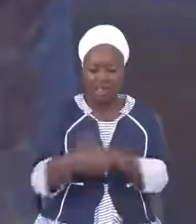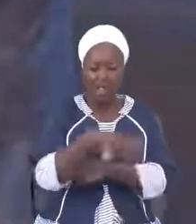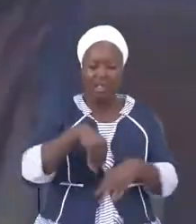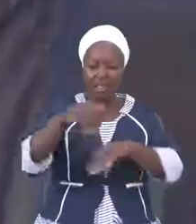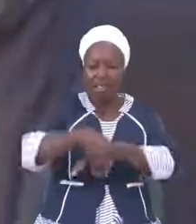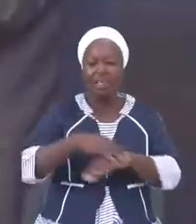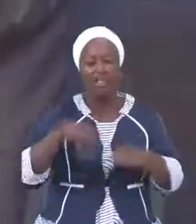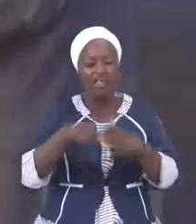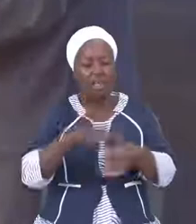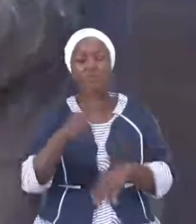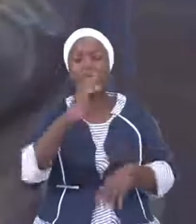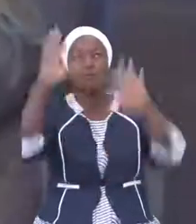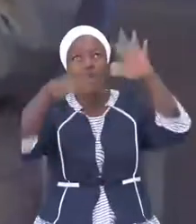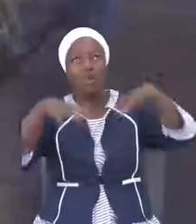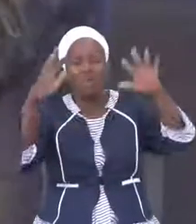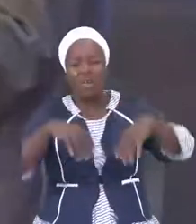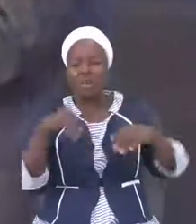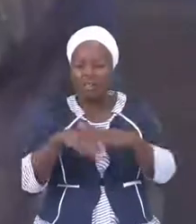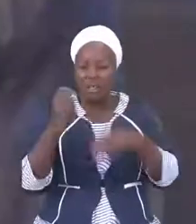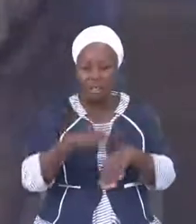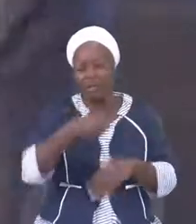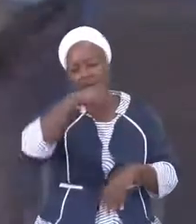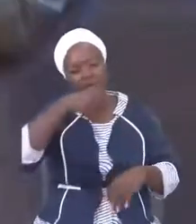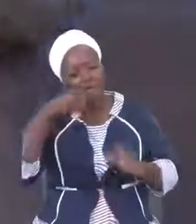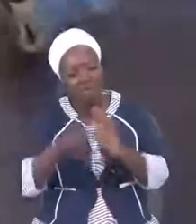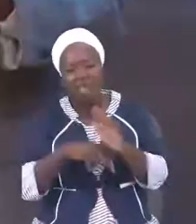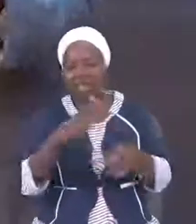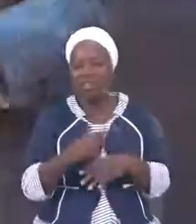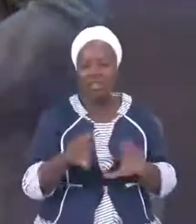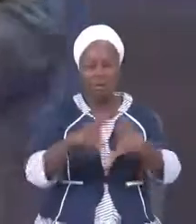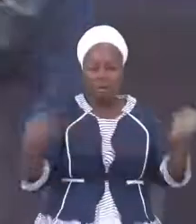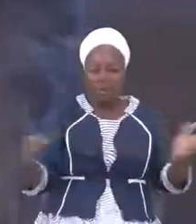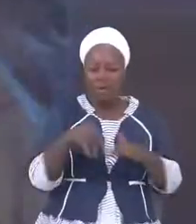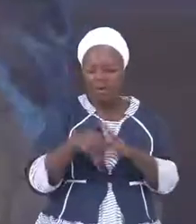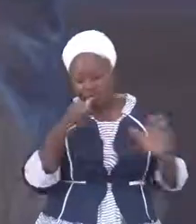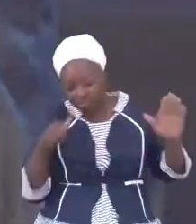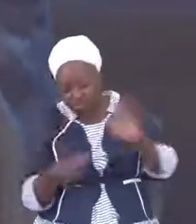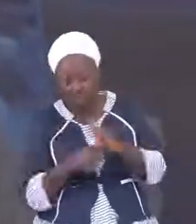aussi bien que la nuit, en saison pluvieuse, en saison sèche,